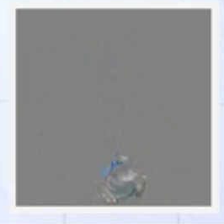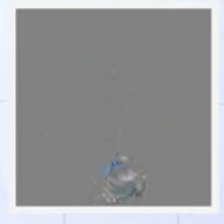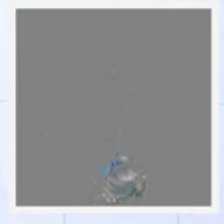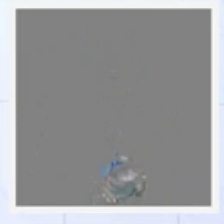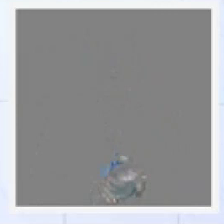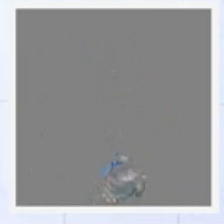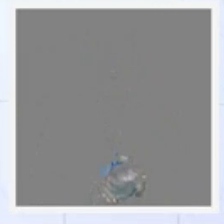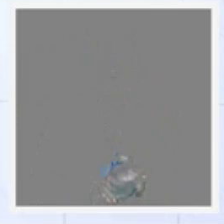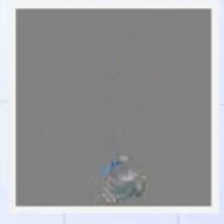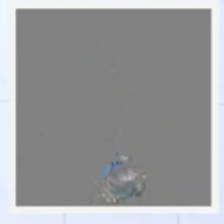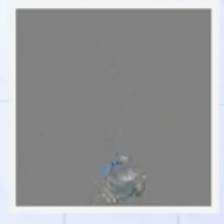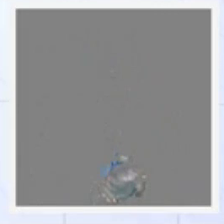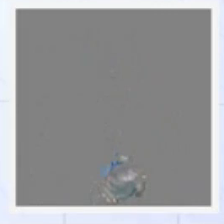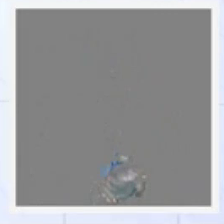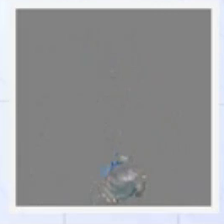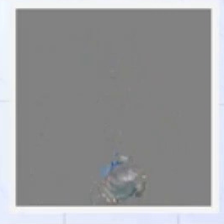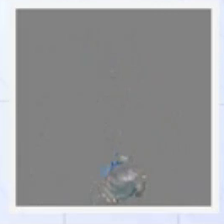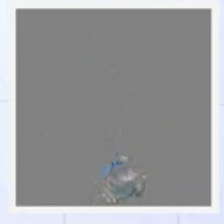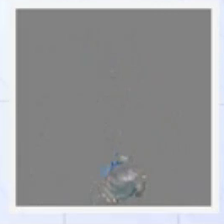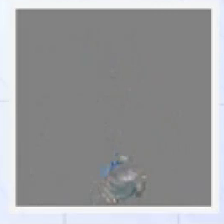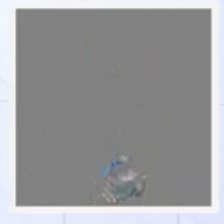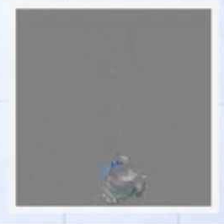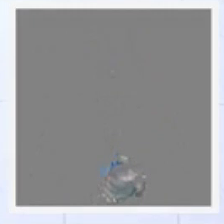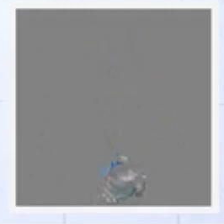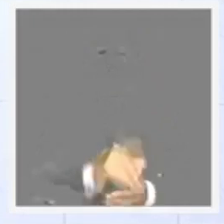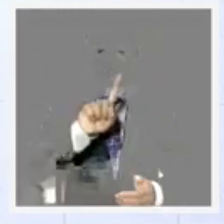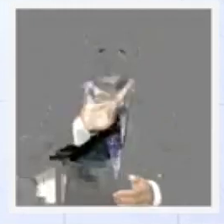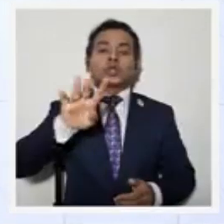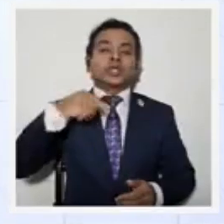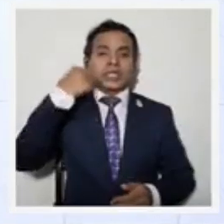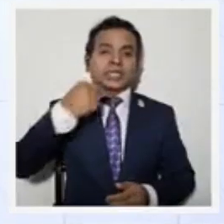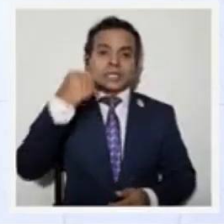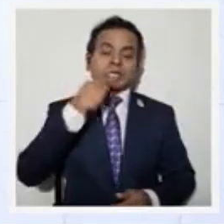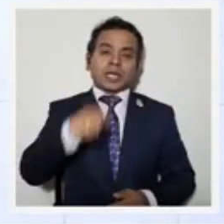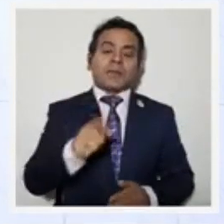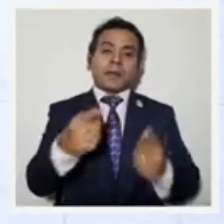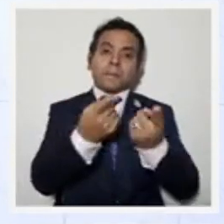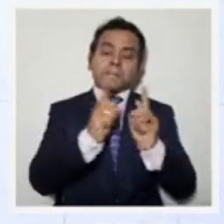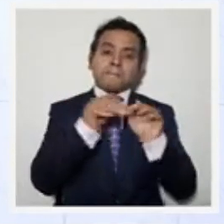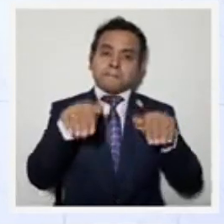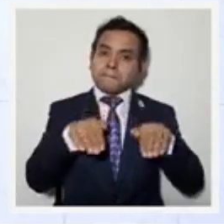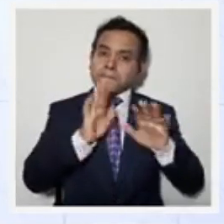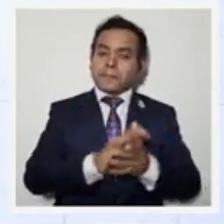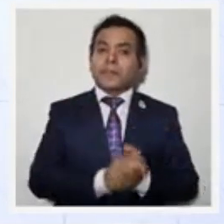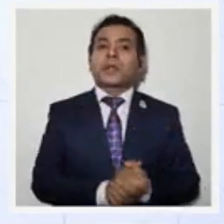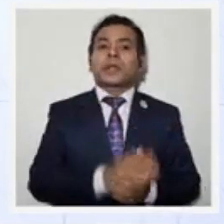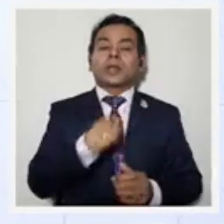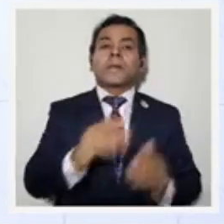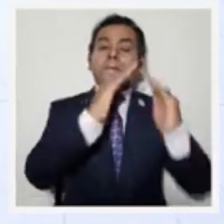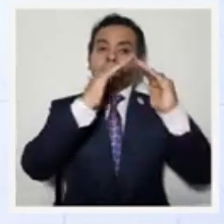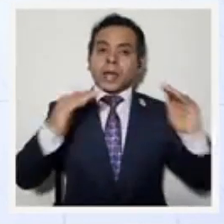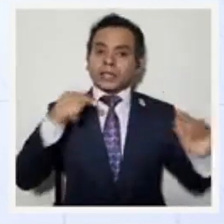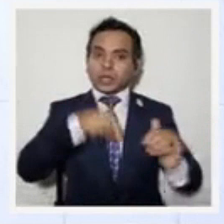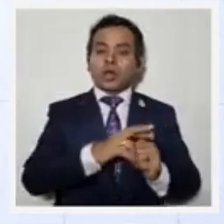হলে বাসায় থাকা অবস্থায় অথবা মনোনীত বা নির্দেশিত জায়গায় উপস্থিত হয়ে রোগীর আরটিপিসিআর পরীক্ষার জন্য প্রয়োজনীয়